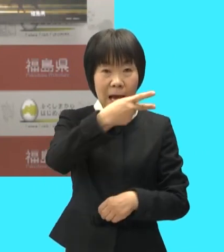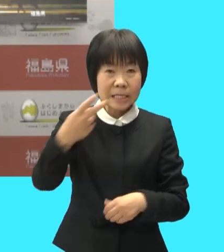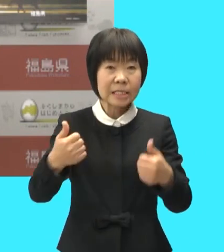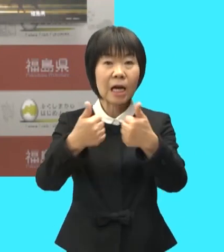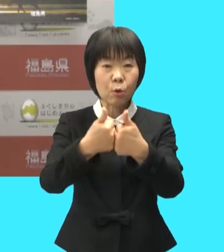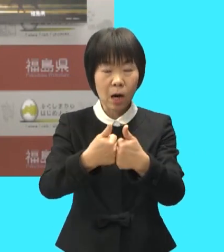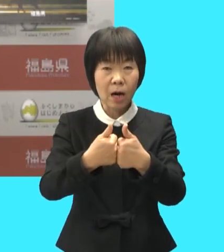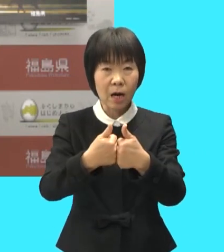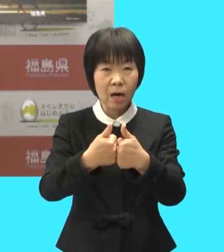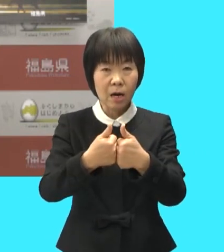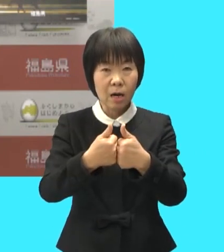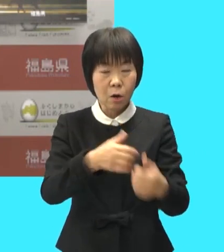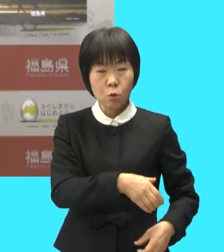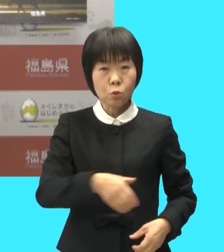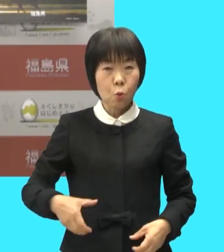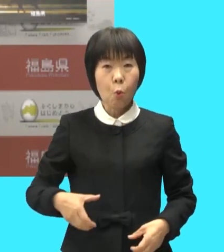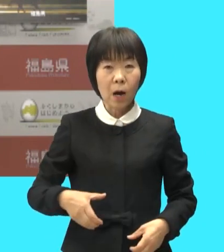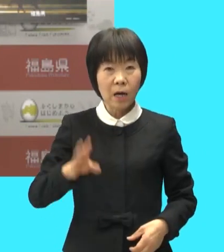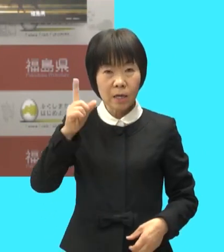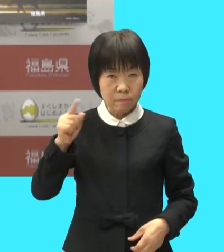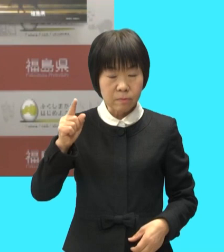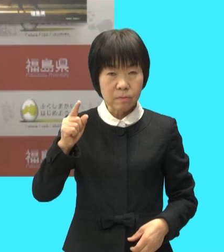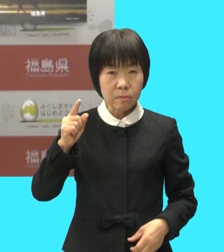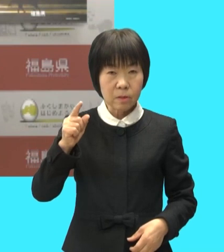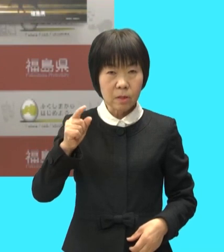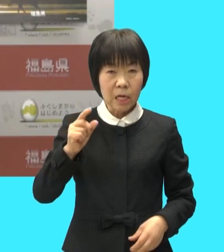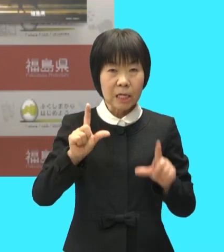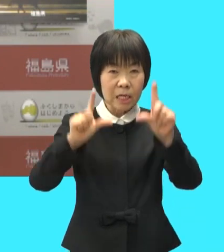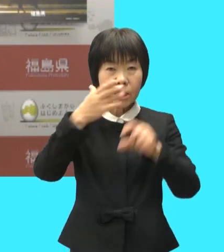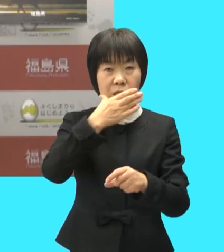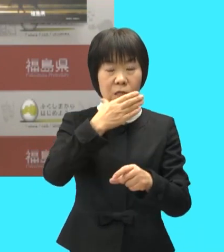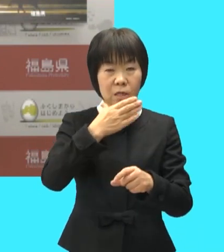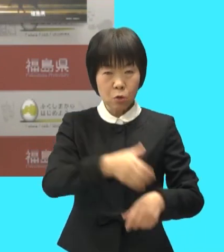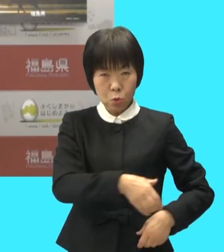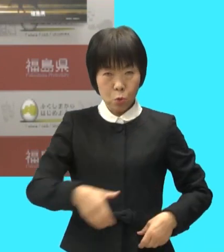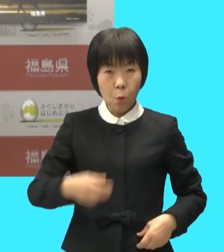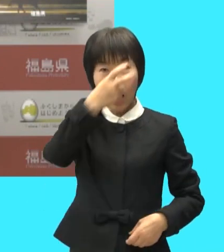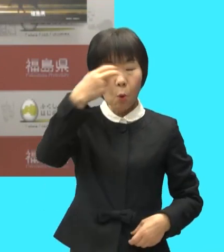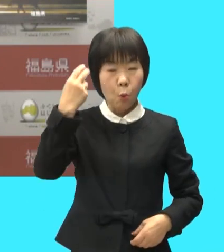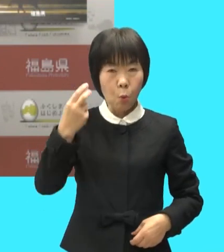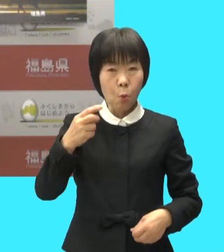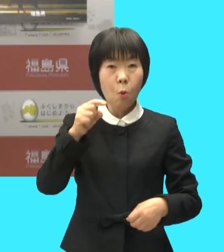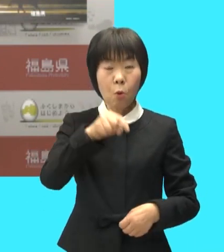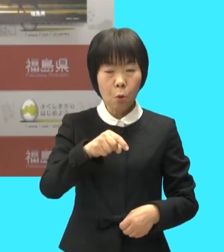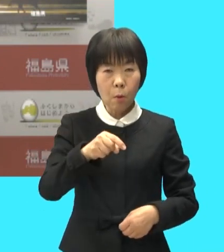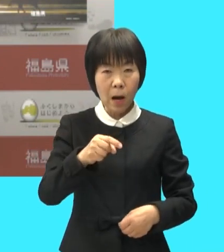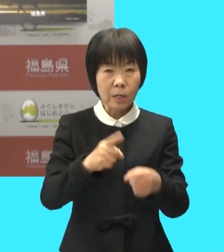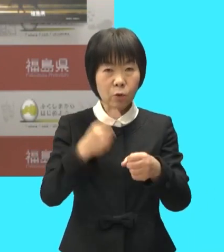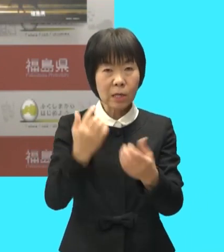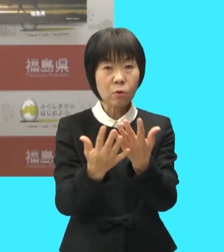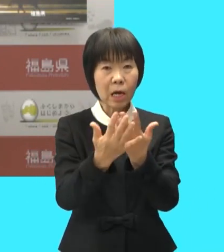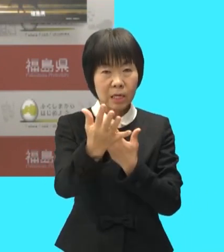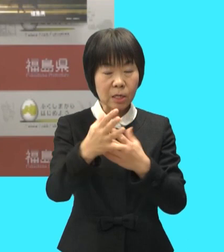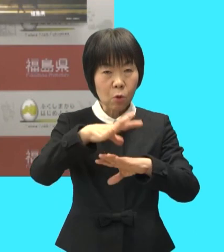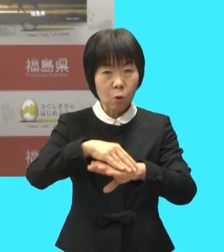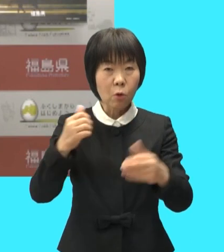合は福岡の東福岡高校、こちらは前回大会初戦で尚志高校